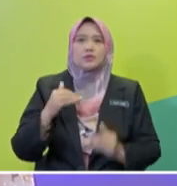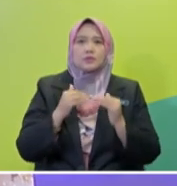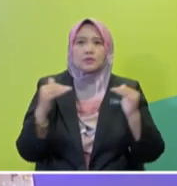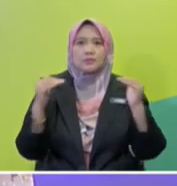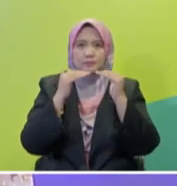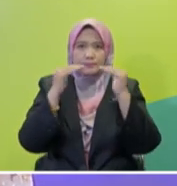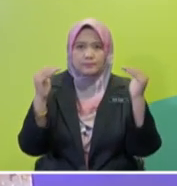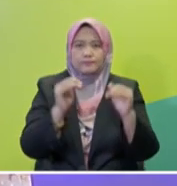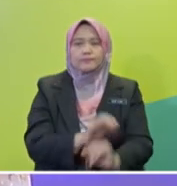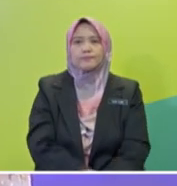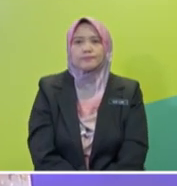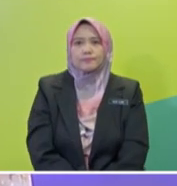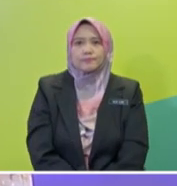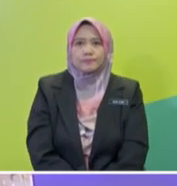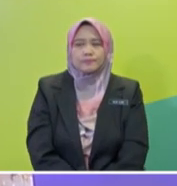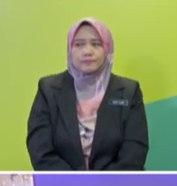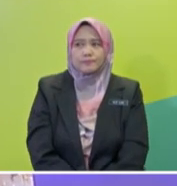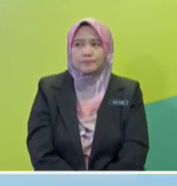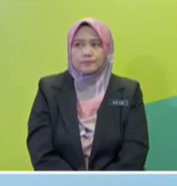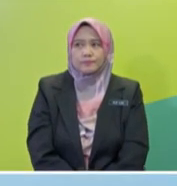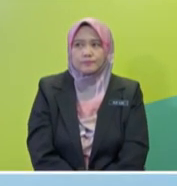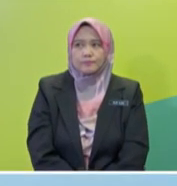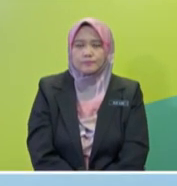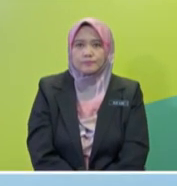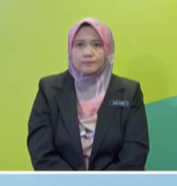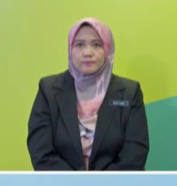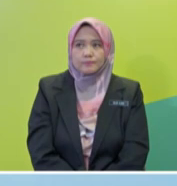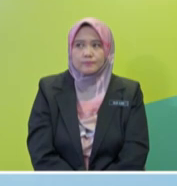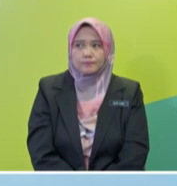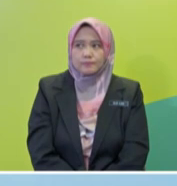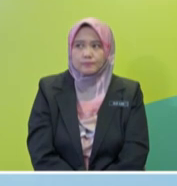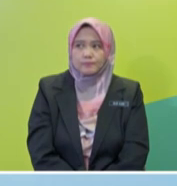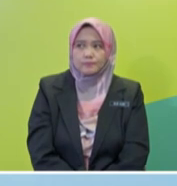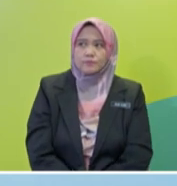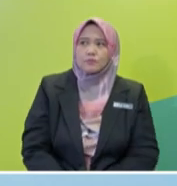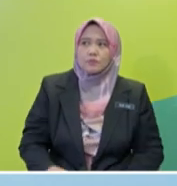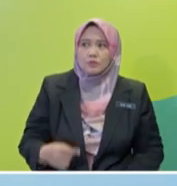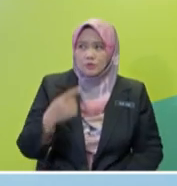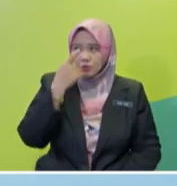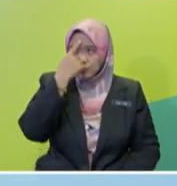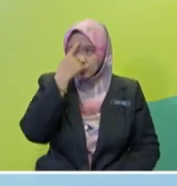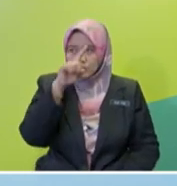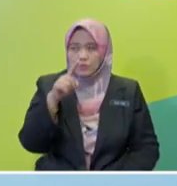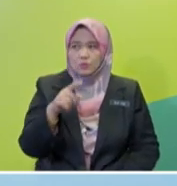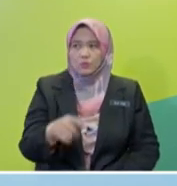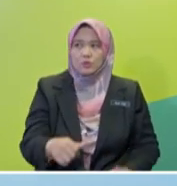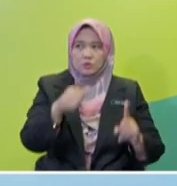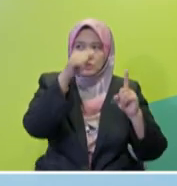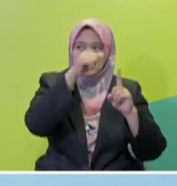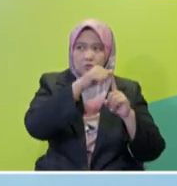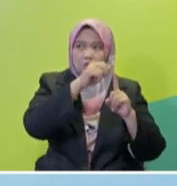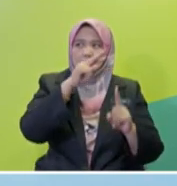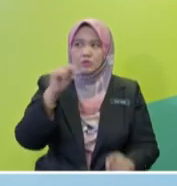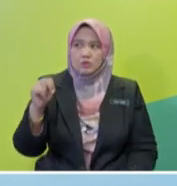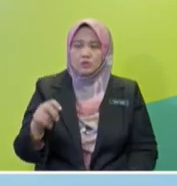untuk seperti ini Oke telegraf heading dalam hasyimy elni adalah dia mengarahkan Oke playerweb